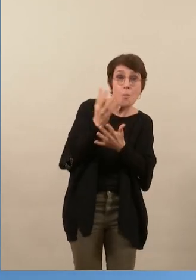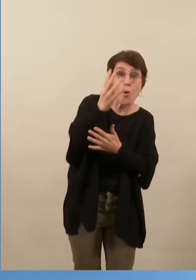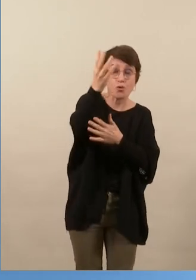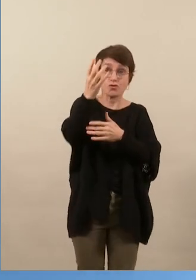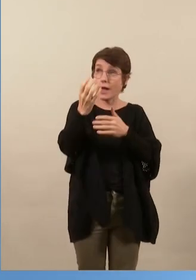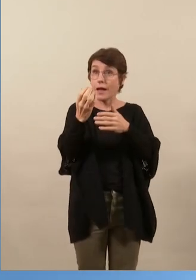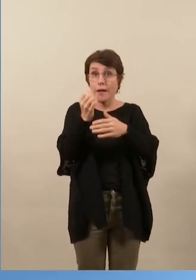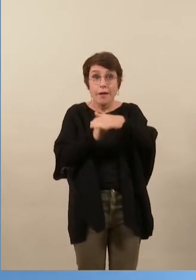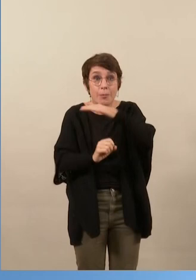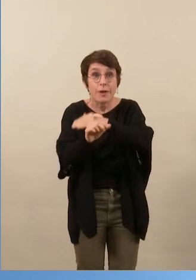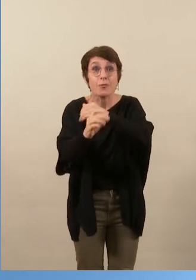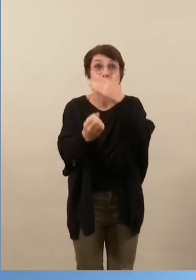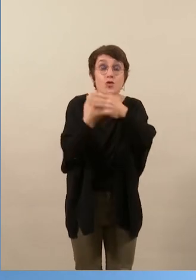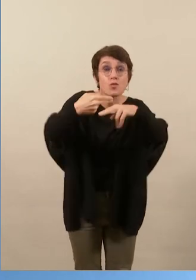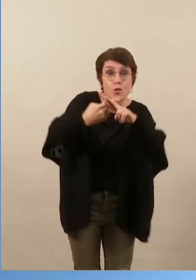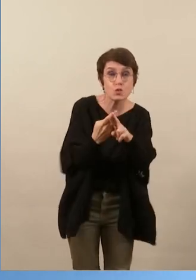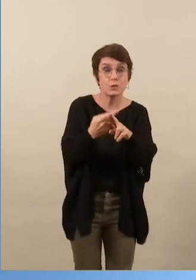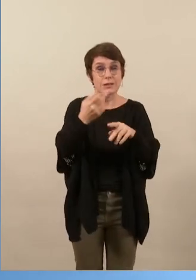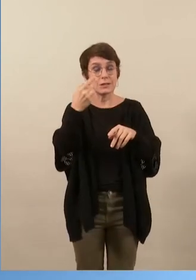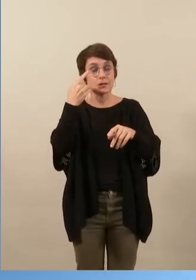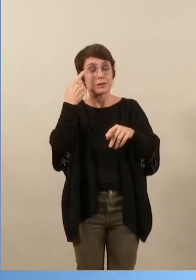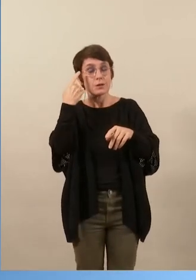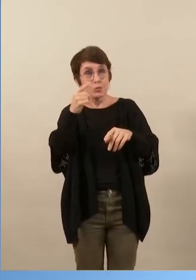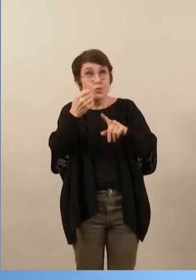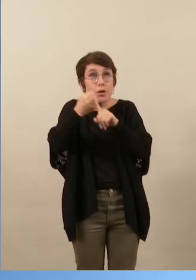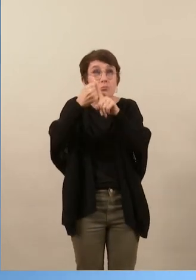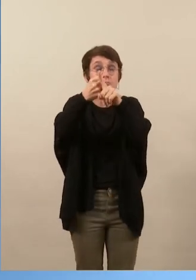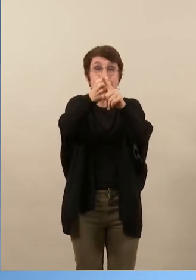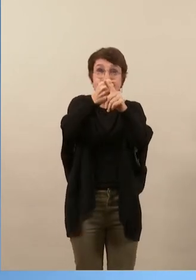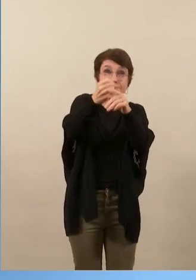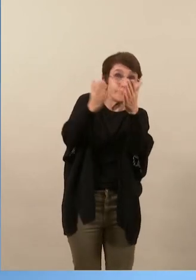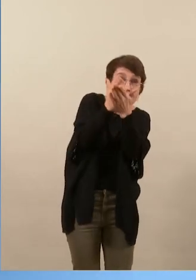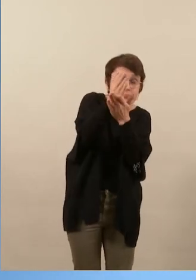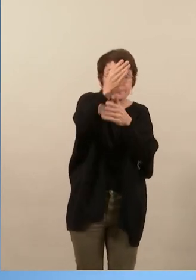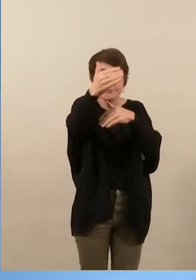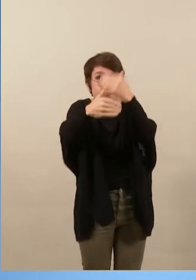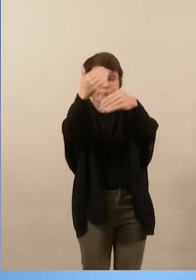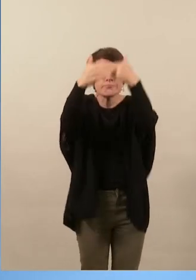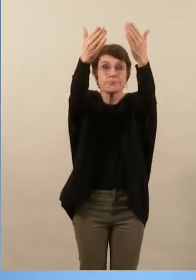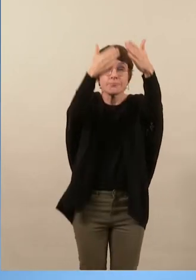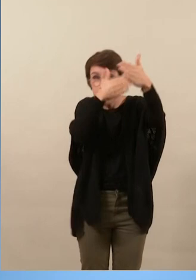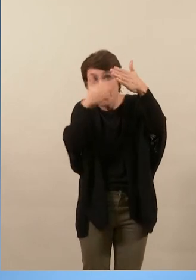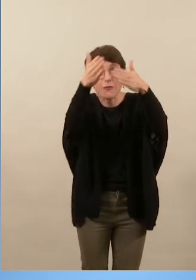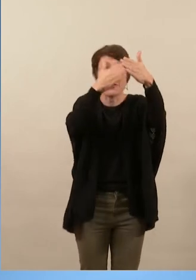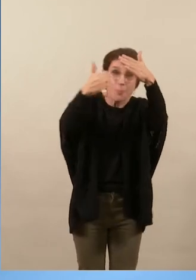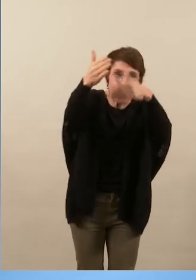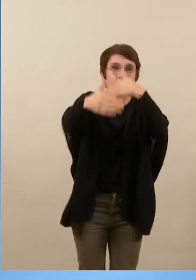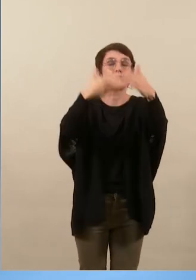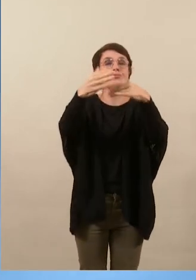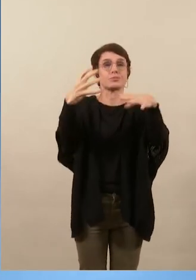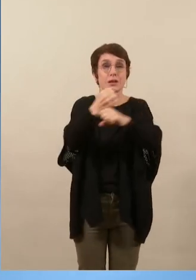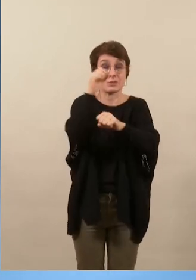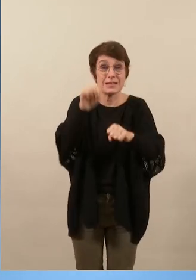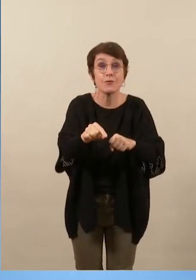outils permettant au grenoblois d'affronter les les nouveaux défis que que que Grenoble devra affronter et qui